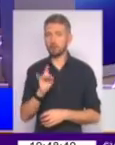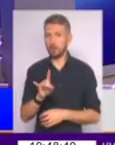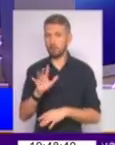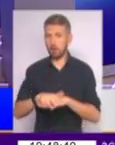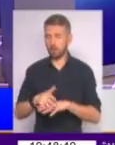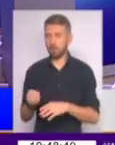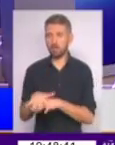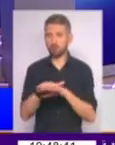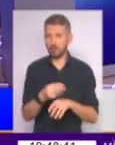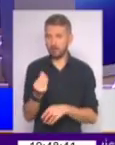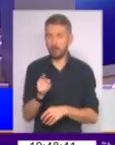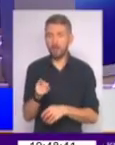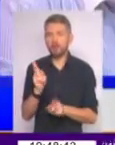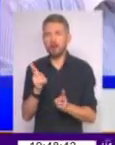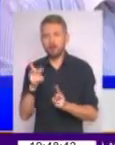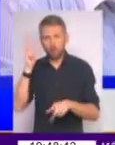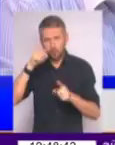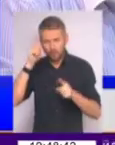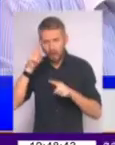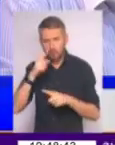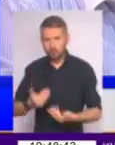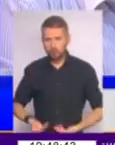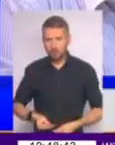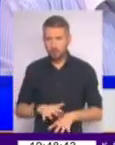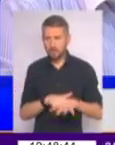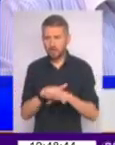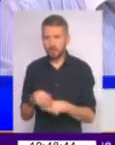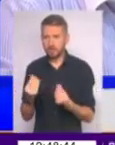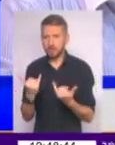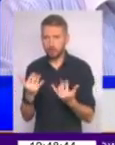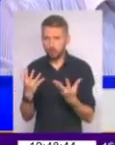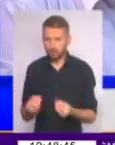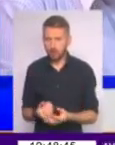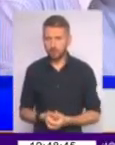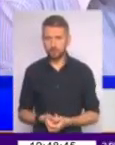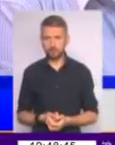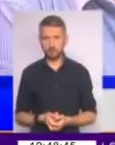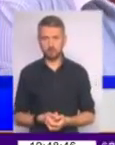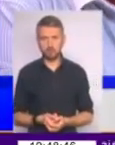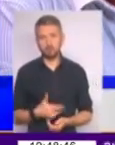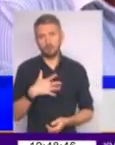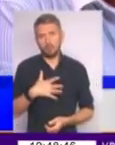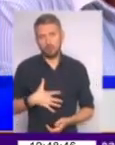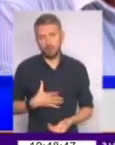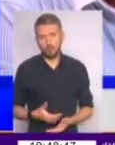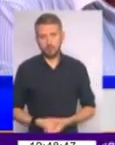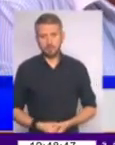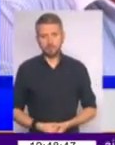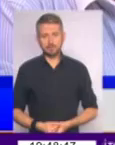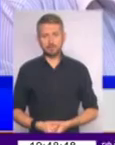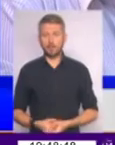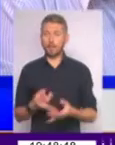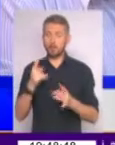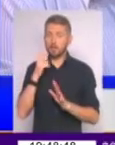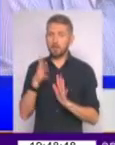денег. Они же как-то умудряются жить и передавать деньги в сегодняшний день. Та и в Китаю передают, хотя у нас не да, может жодного да, ну, просто банка. Поймите